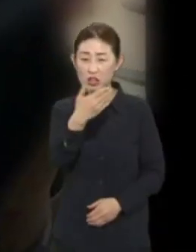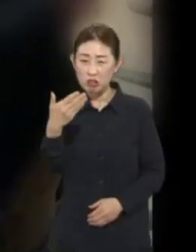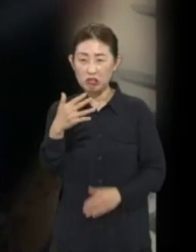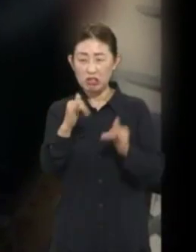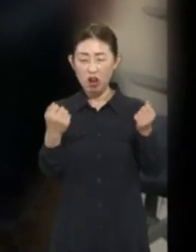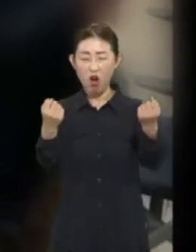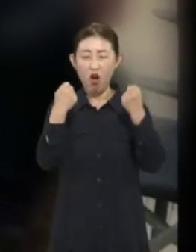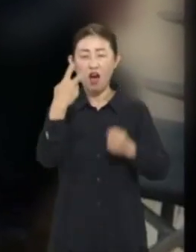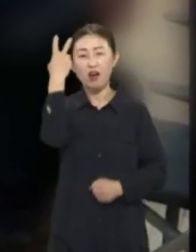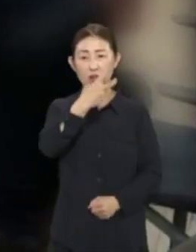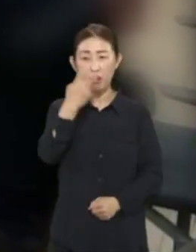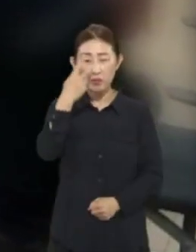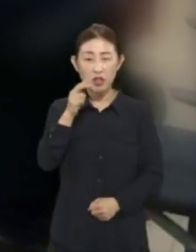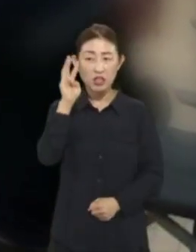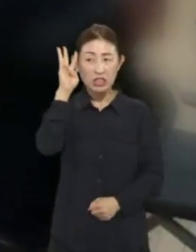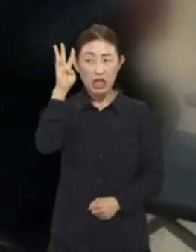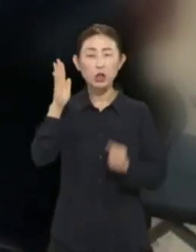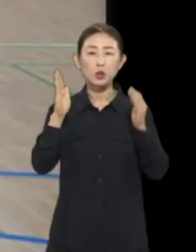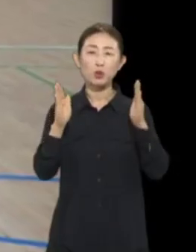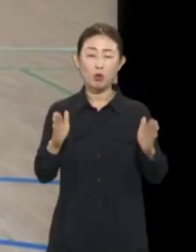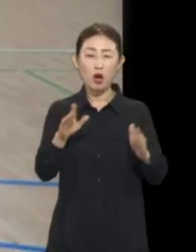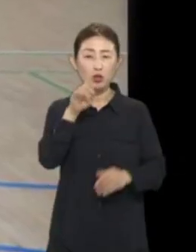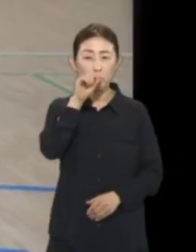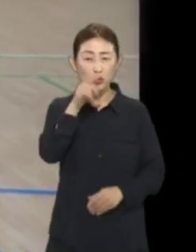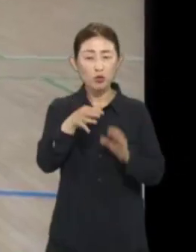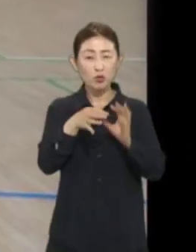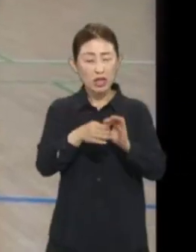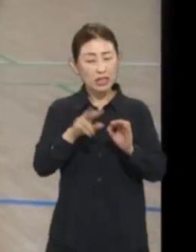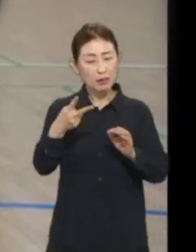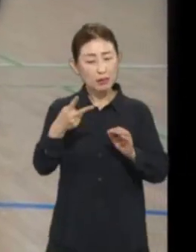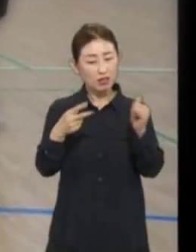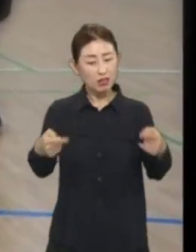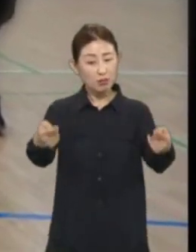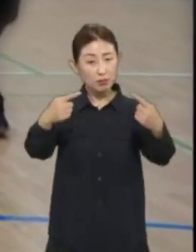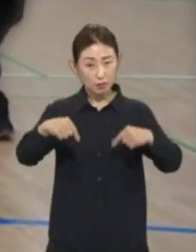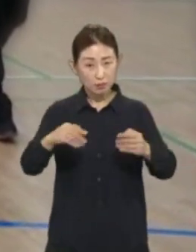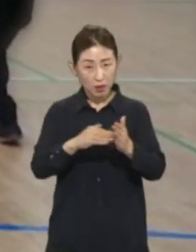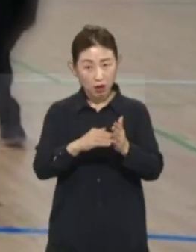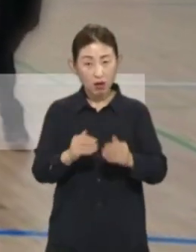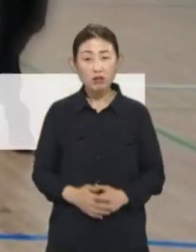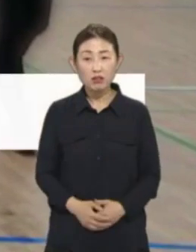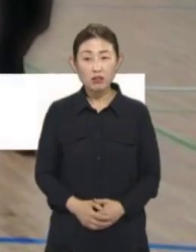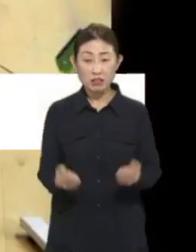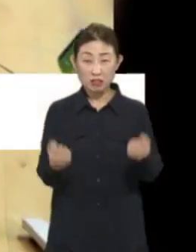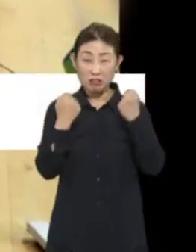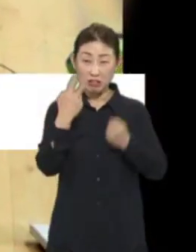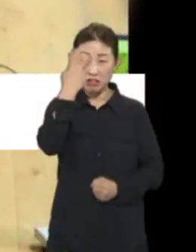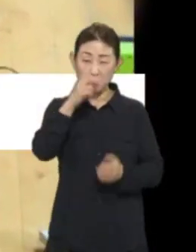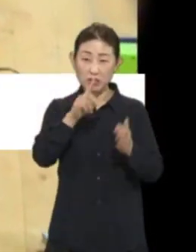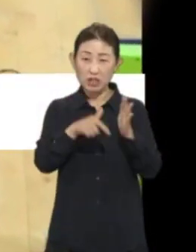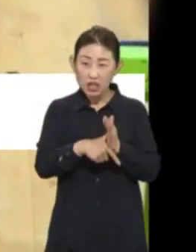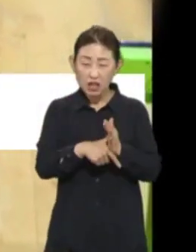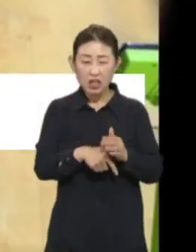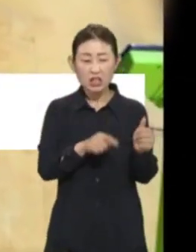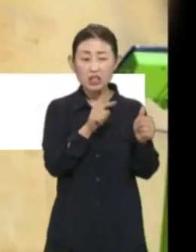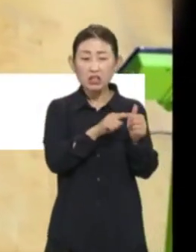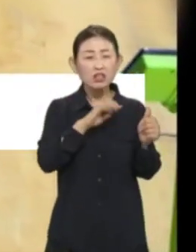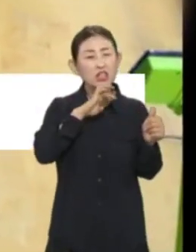체력 검정엔 사흘에 걸쳐 조치원 소방서 소속 200여 명이 참가했습니다. 이 체력 검정에서 40대 직원